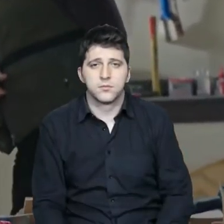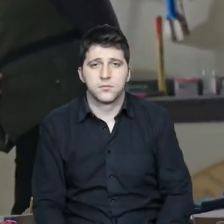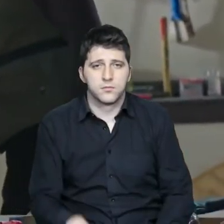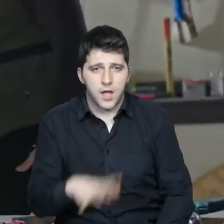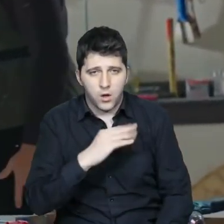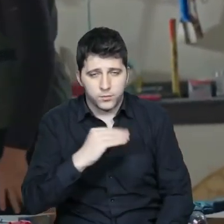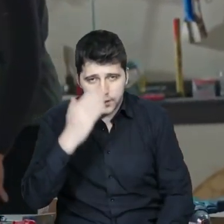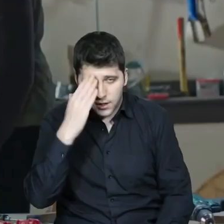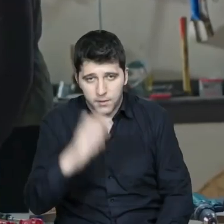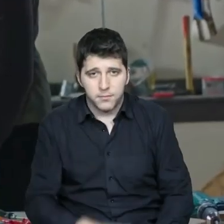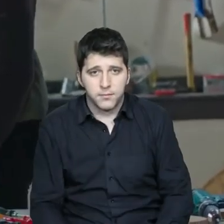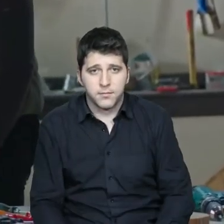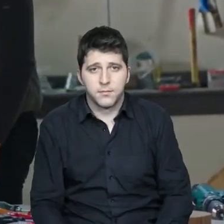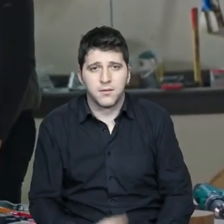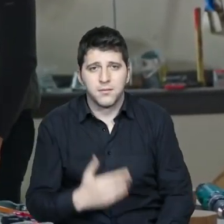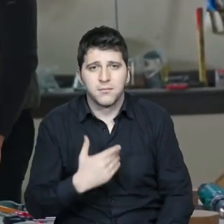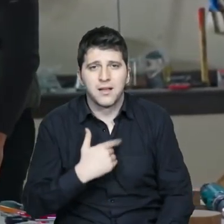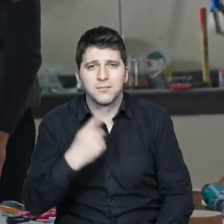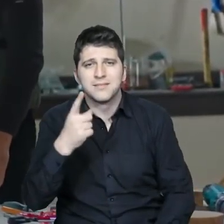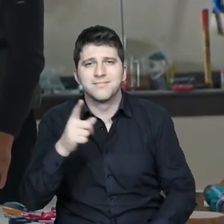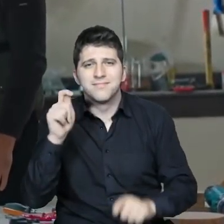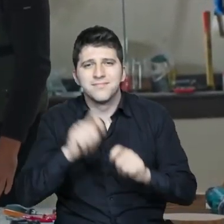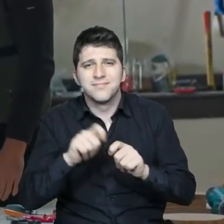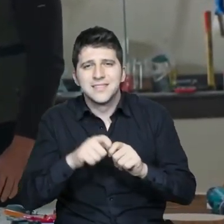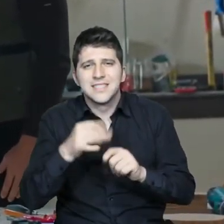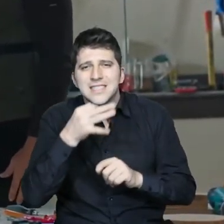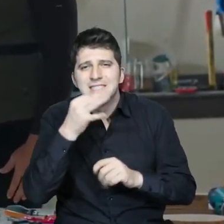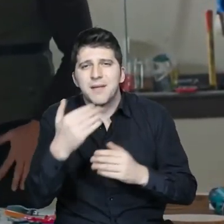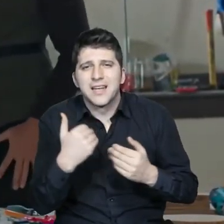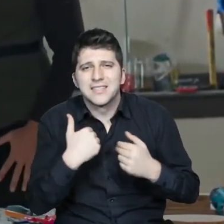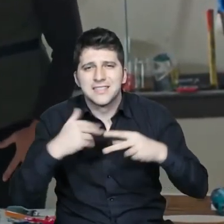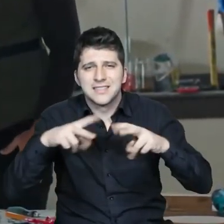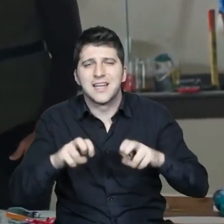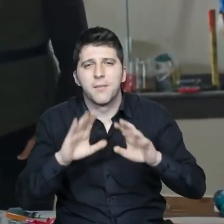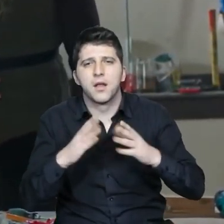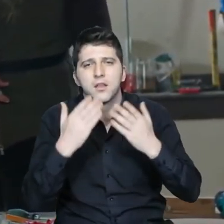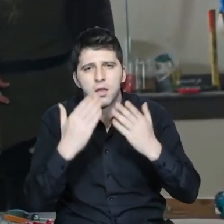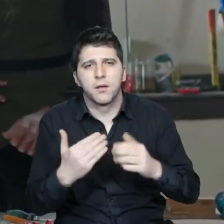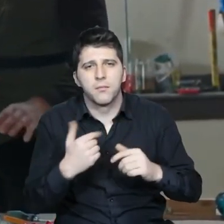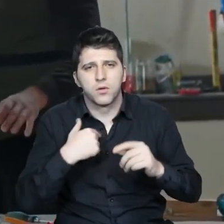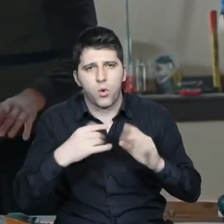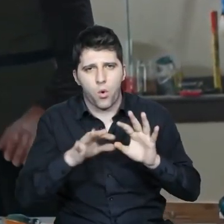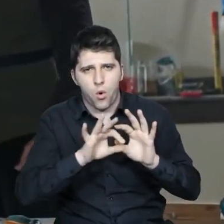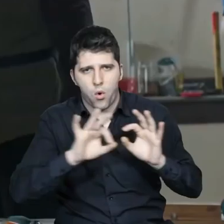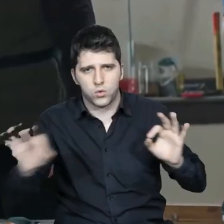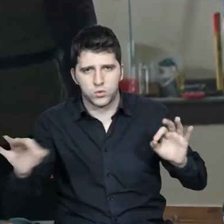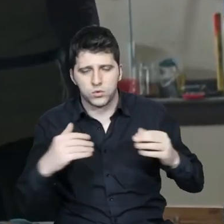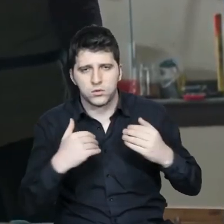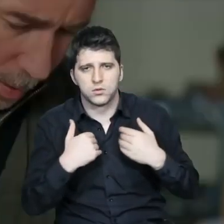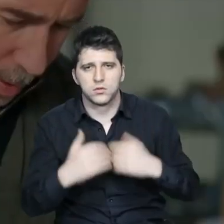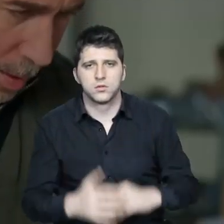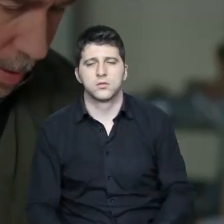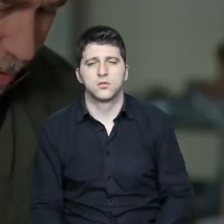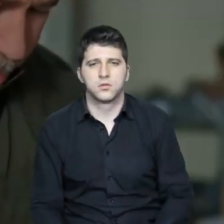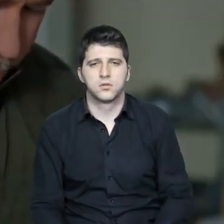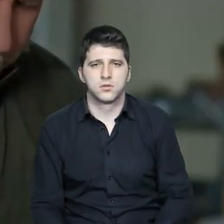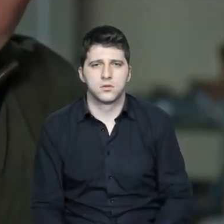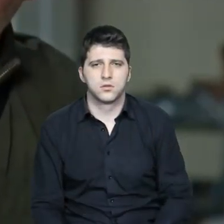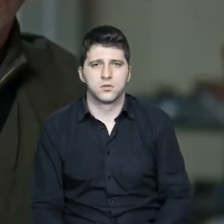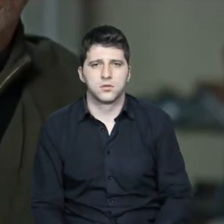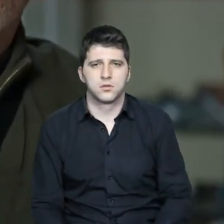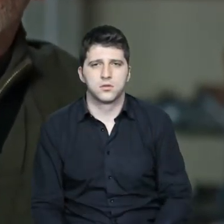Selamünaleyküm. Aleykümselam. Ben bir şeyleri yaptıracaktım ama. Ha tabii. Ben ölçüsünü alayım. Bakışları askıdaki